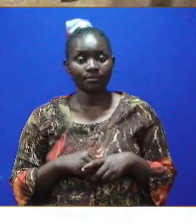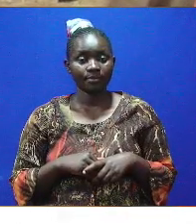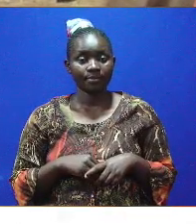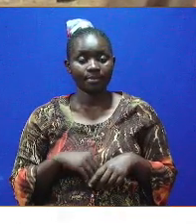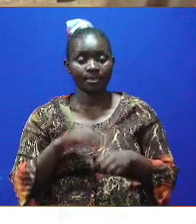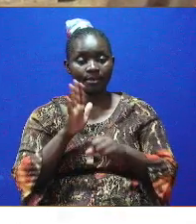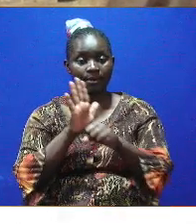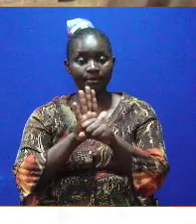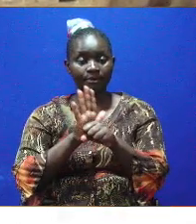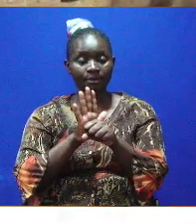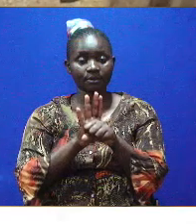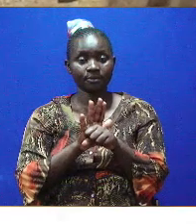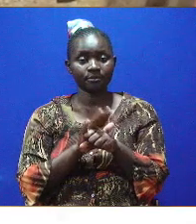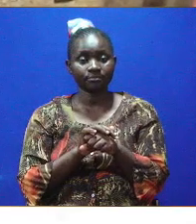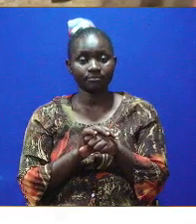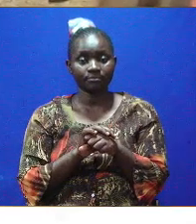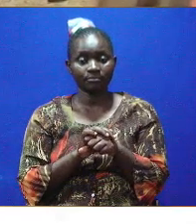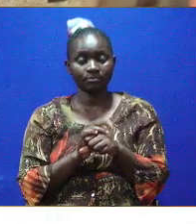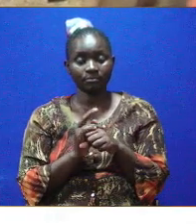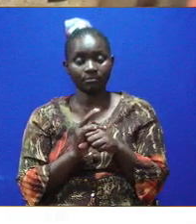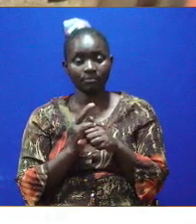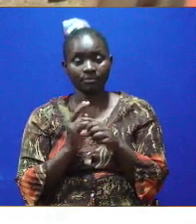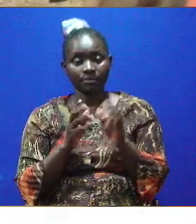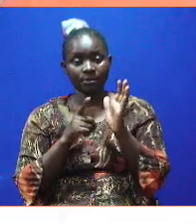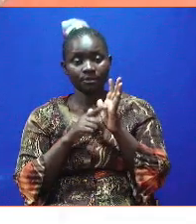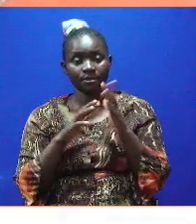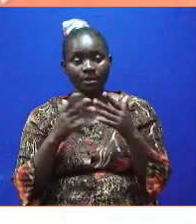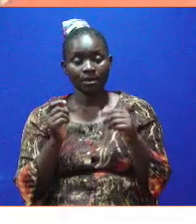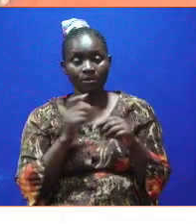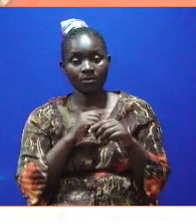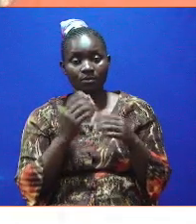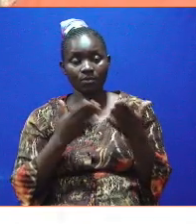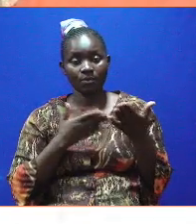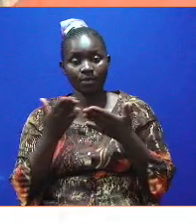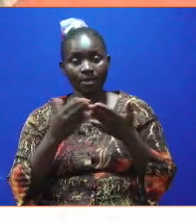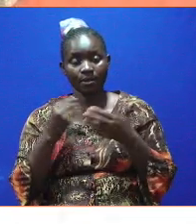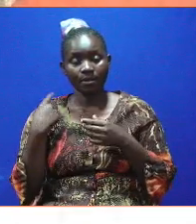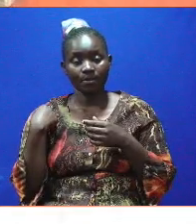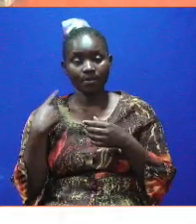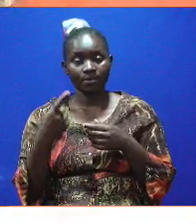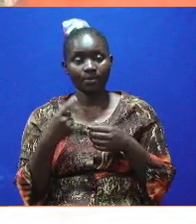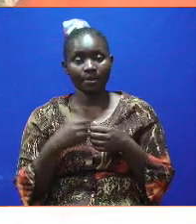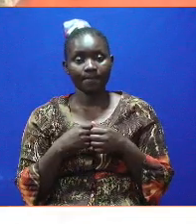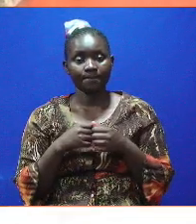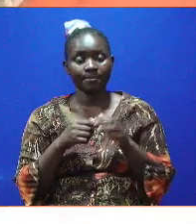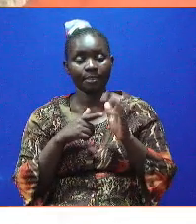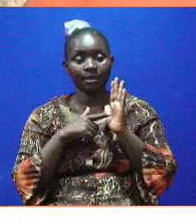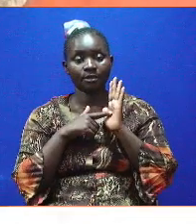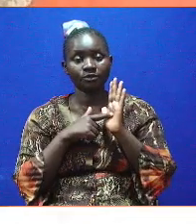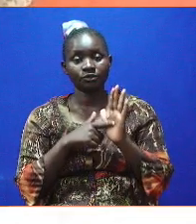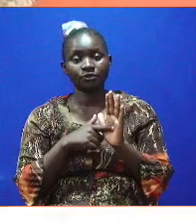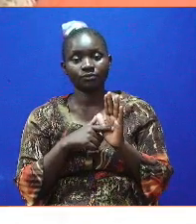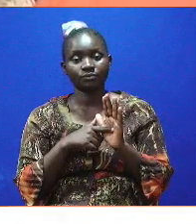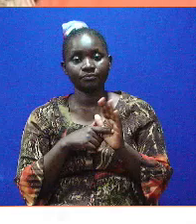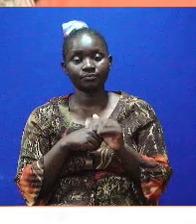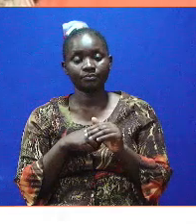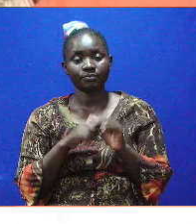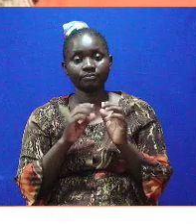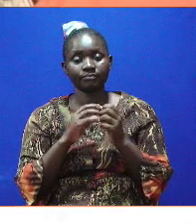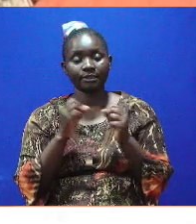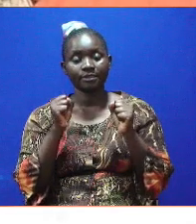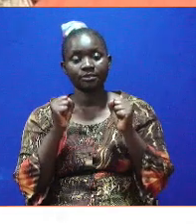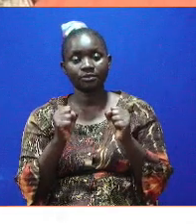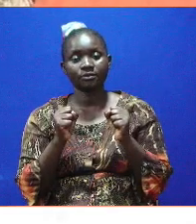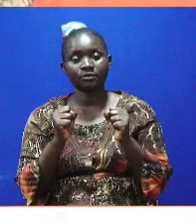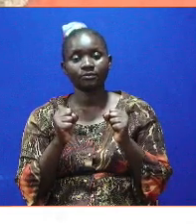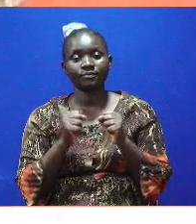bange egere torole nga ngaito guika number 1 kwa waro kinga echama ya ito yuko imara bado